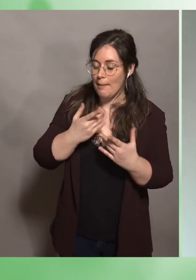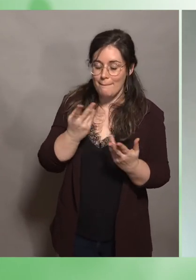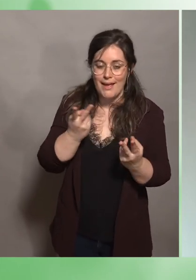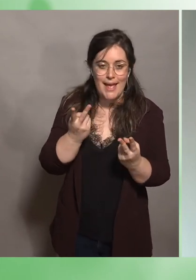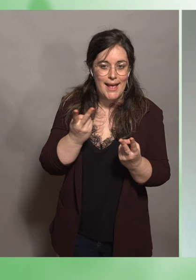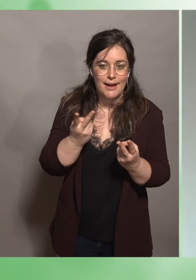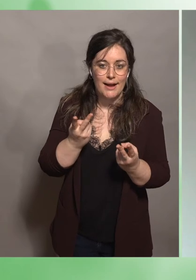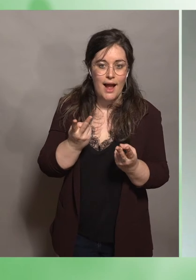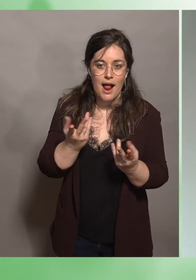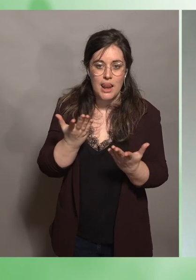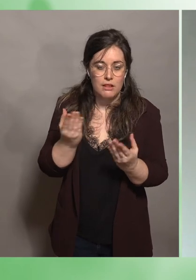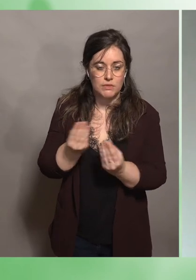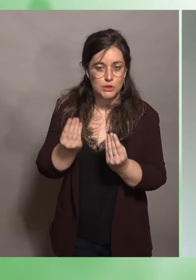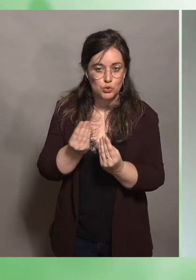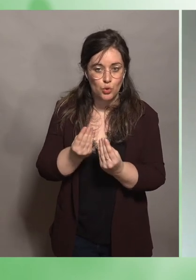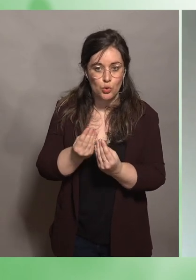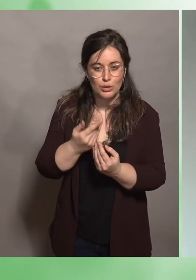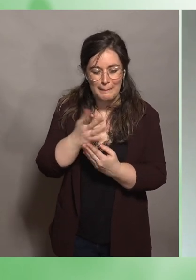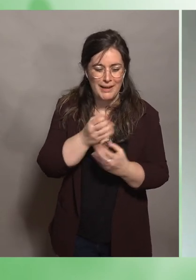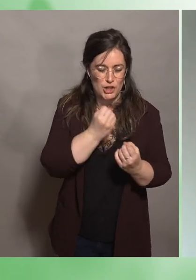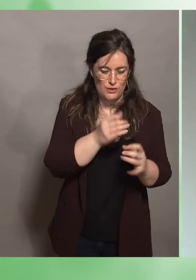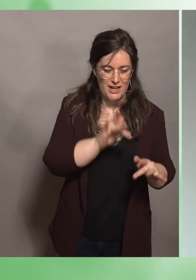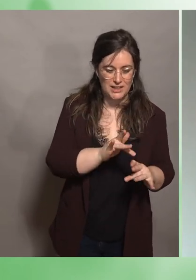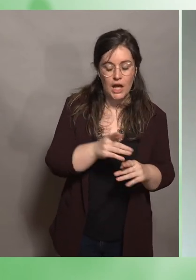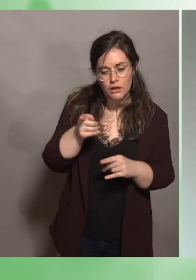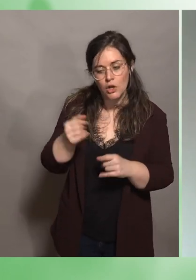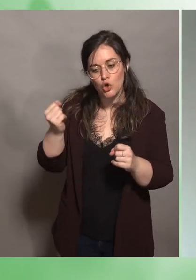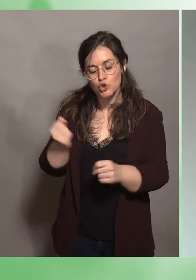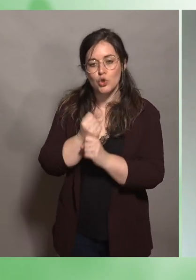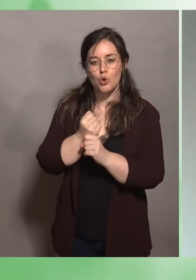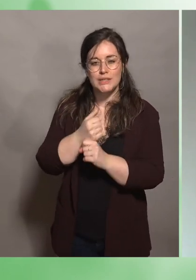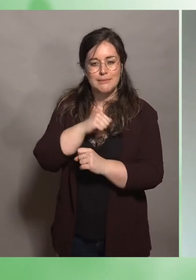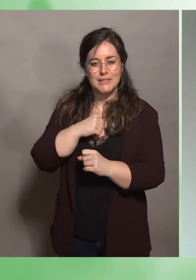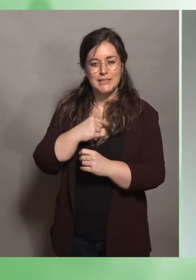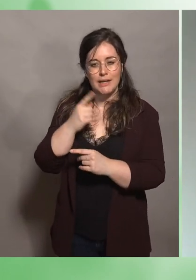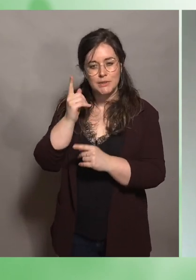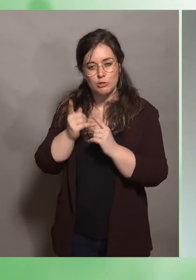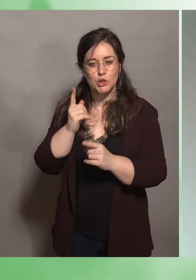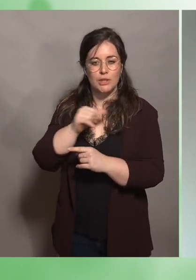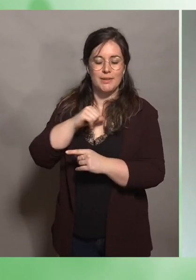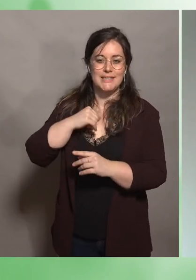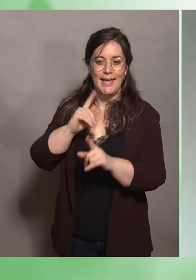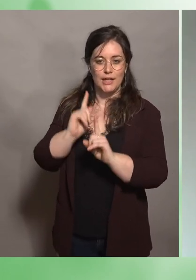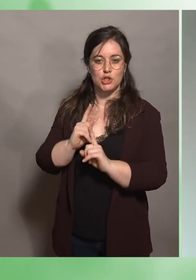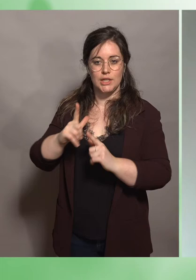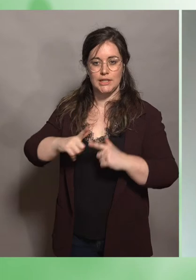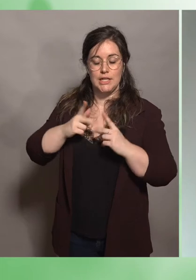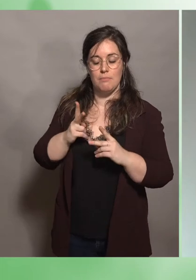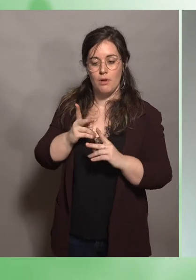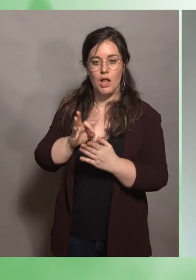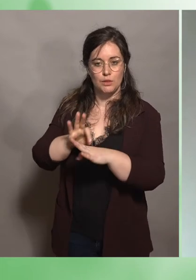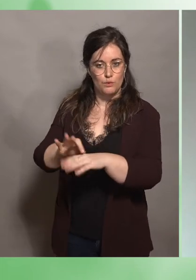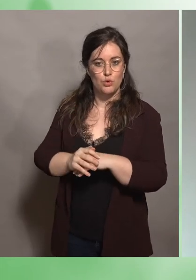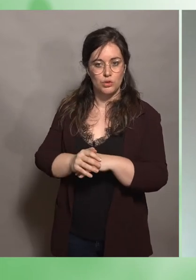Gründen auch immer schwerer haben als andere, trotzdem ein selbstbestimmtes und eigenständiges Leben führen können. Und da